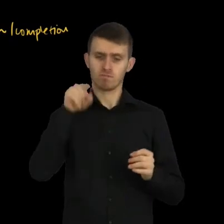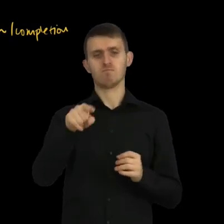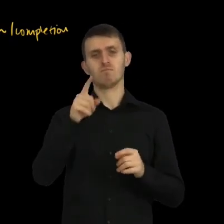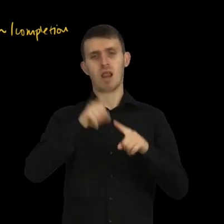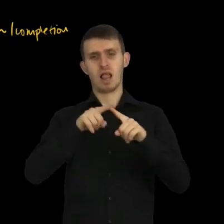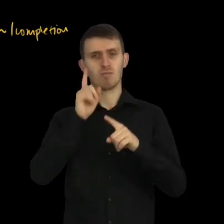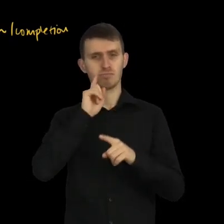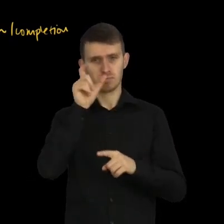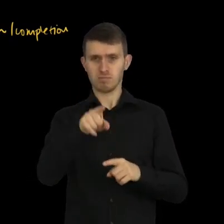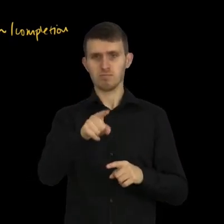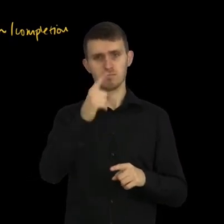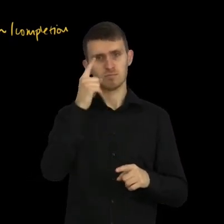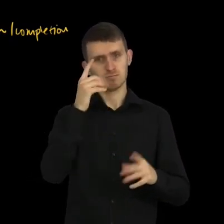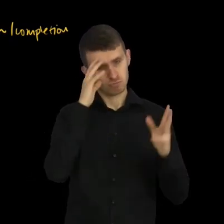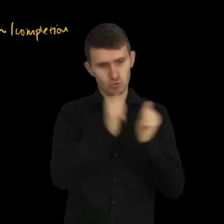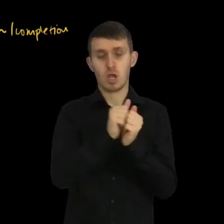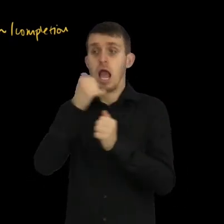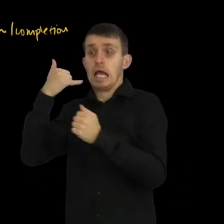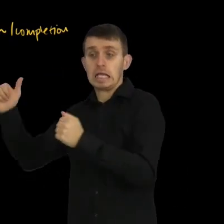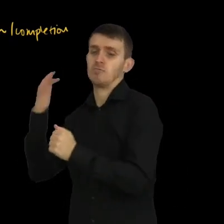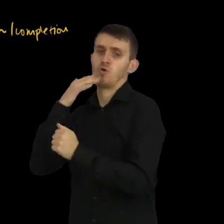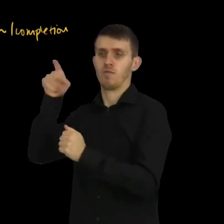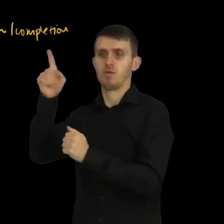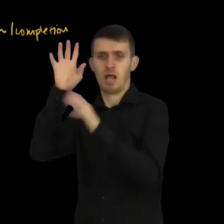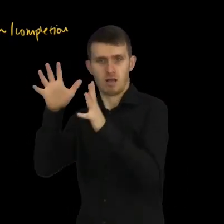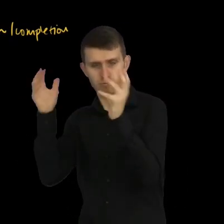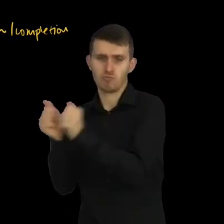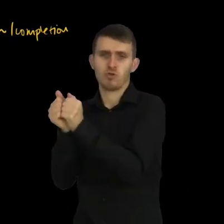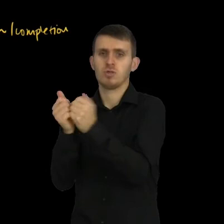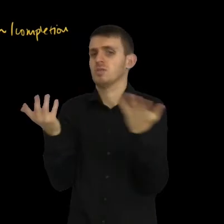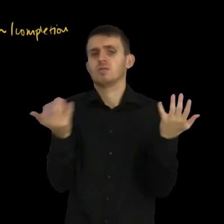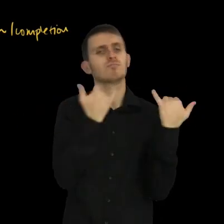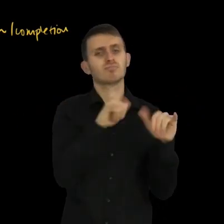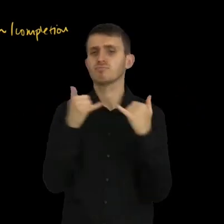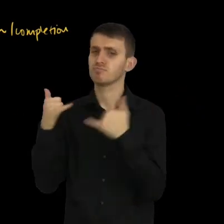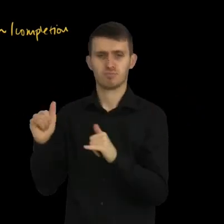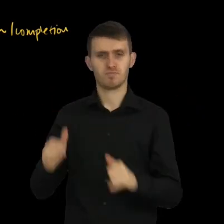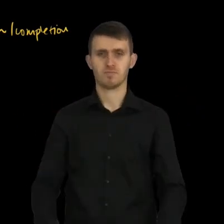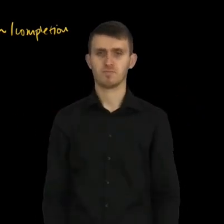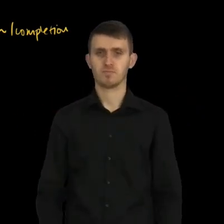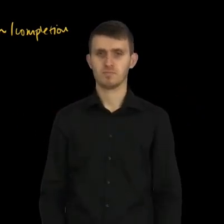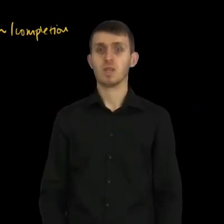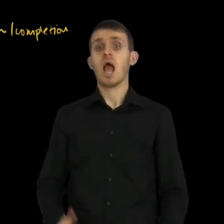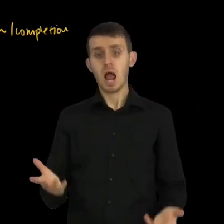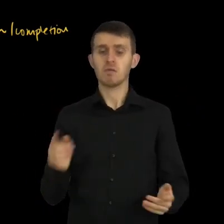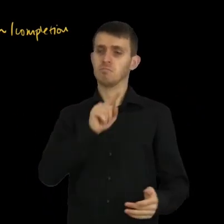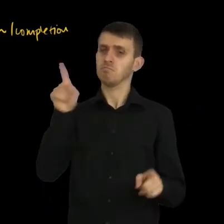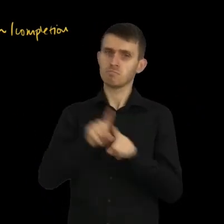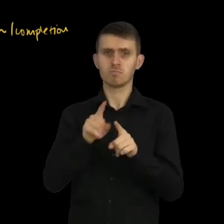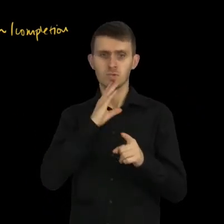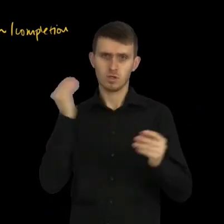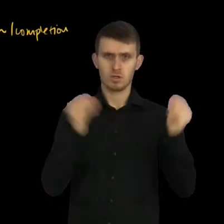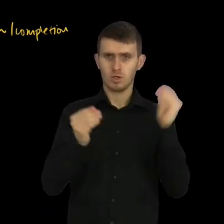uważałam to za twórcę algebry zdaniem innych twórców do algebry był alkoholizm i w każdym razie bardzo ją